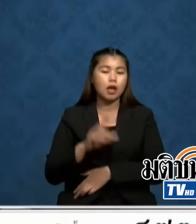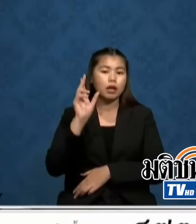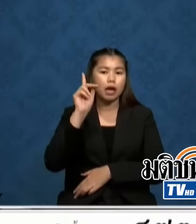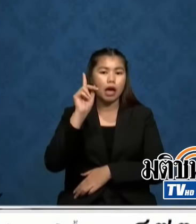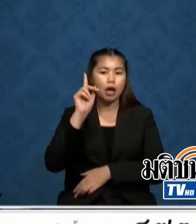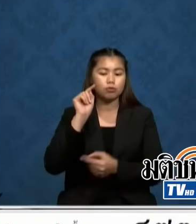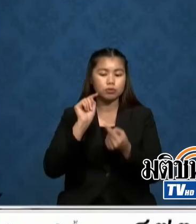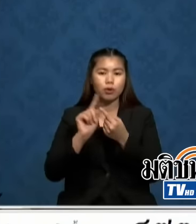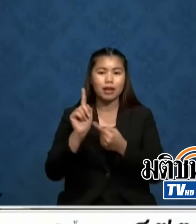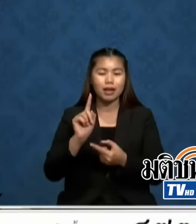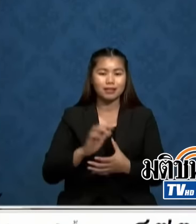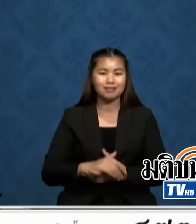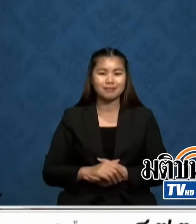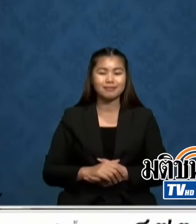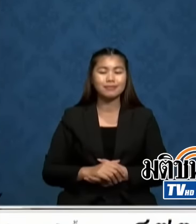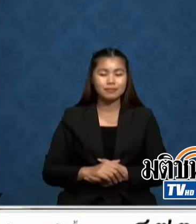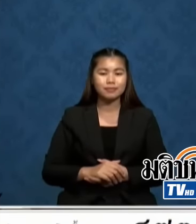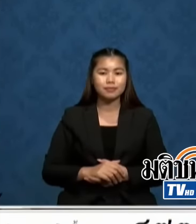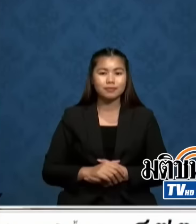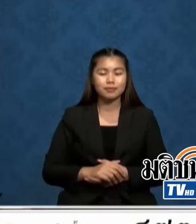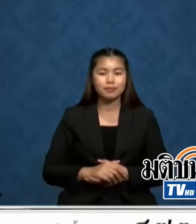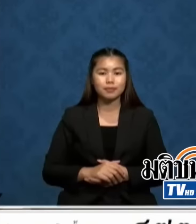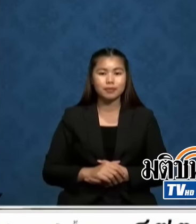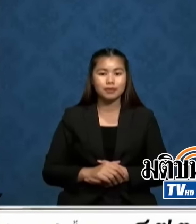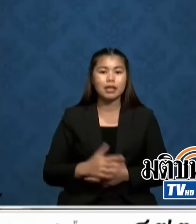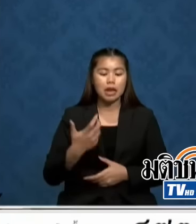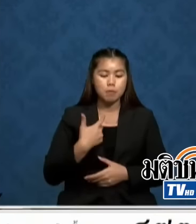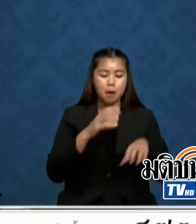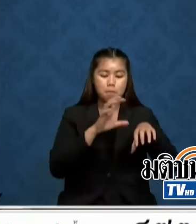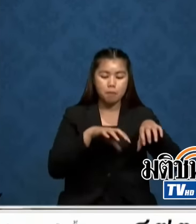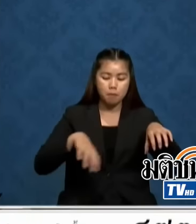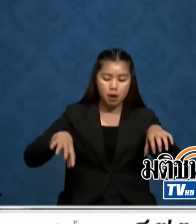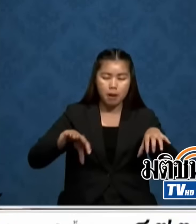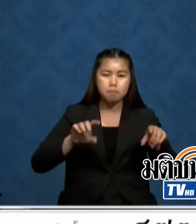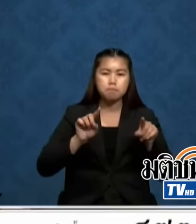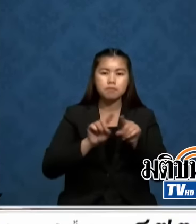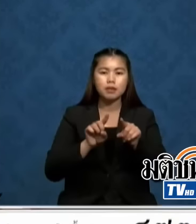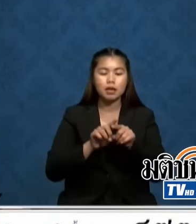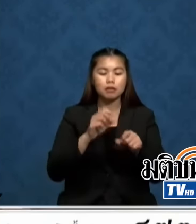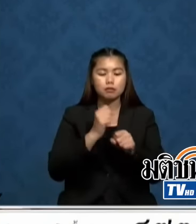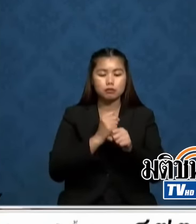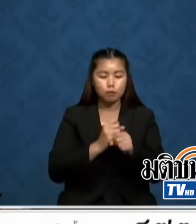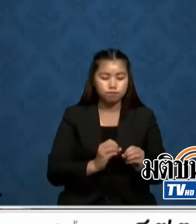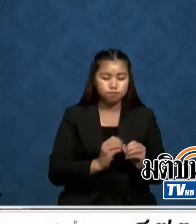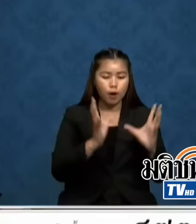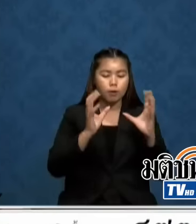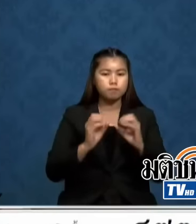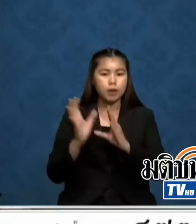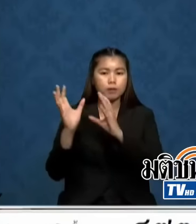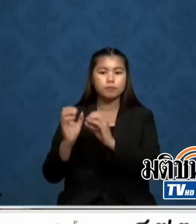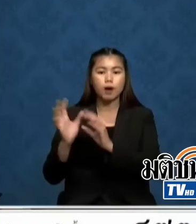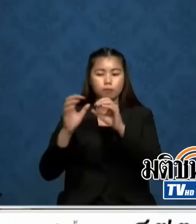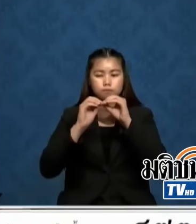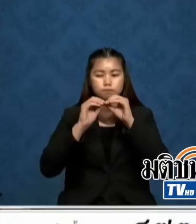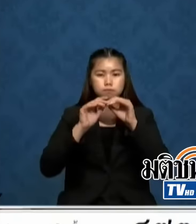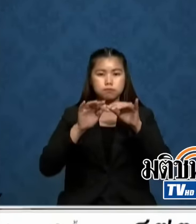garbage Win processเอกอุทัยและมีอีกหลายแห่งที่เป็นเหมือนระเบิดเวลาที่พร้อมจะปะทุพร้อมจะระเบิดความรุนแรงออก